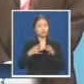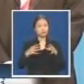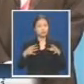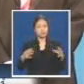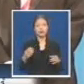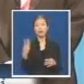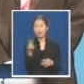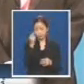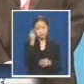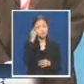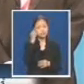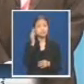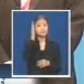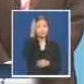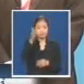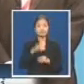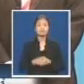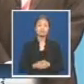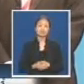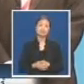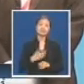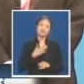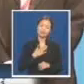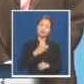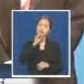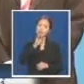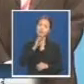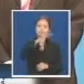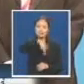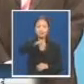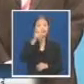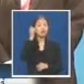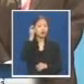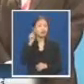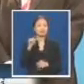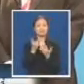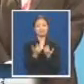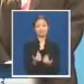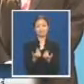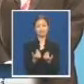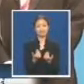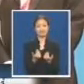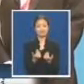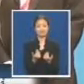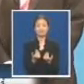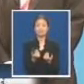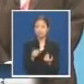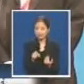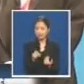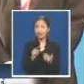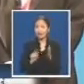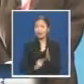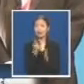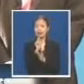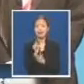ควรสิ่งที่ผมอยากจะเน้นย้ำก็คือว่าตรงนี้นอกจากจะเป็นเรื่องของการสร้างห